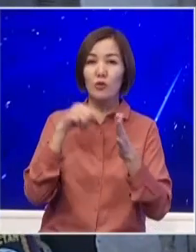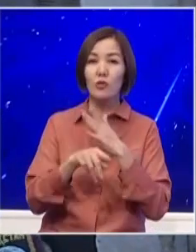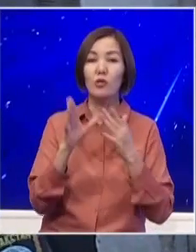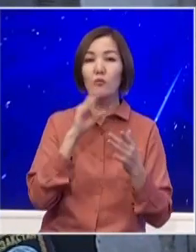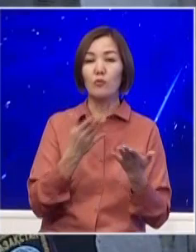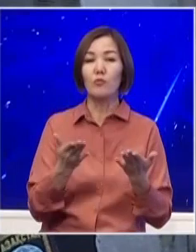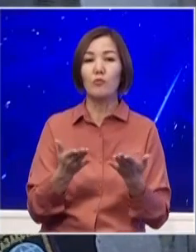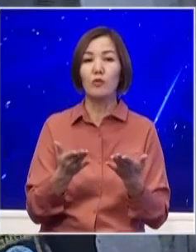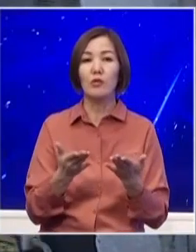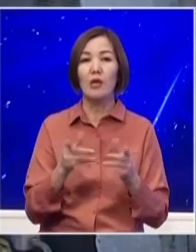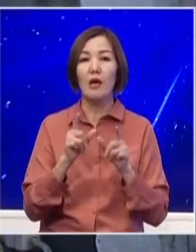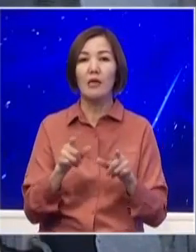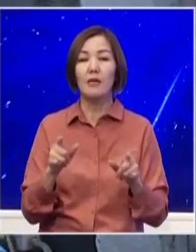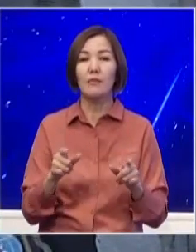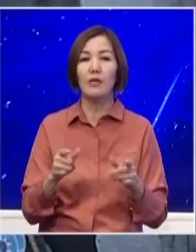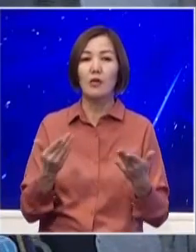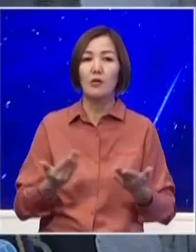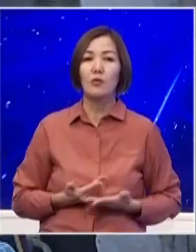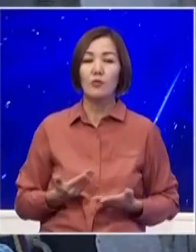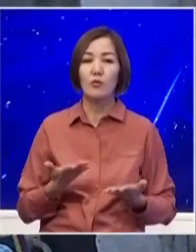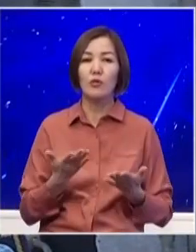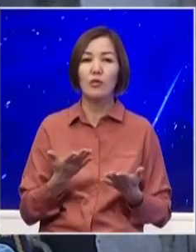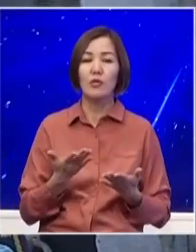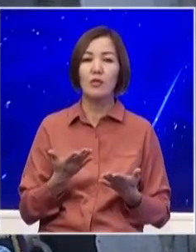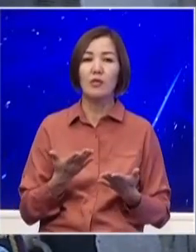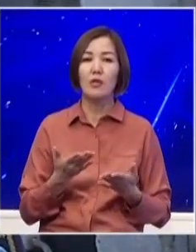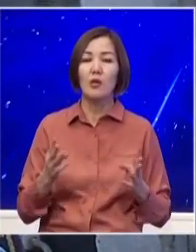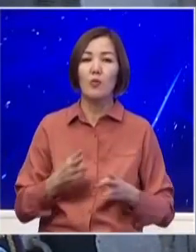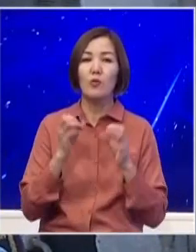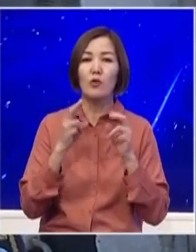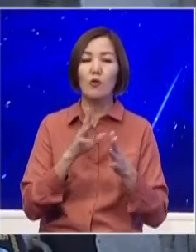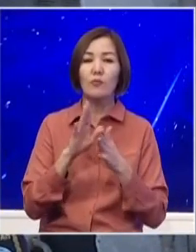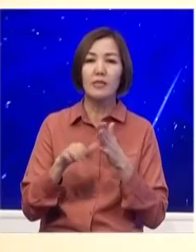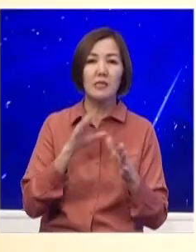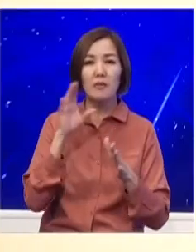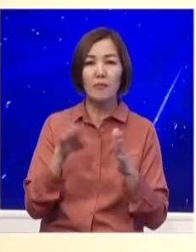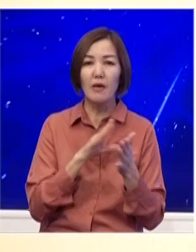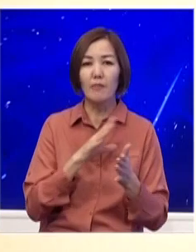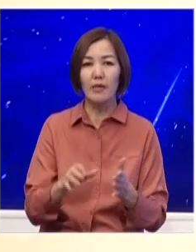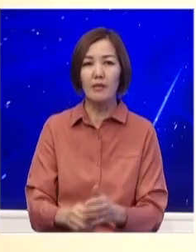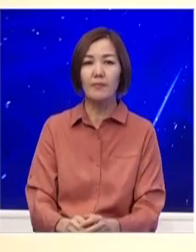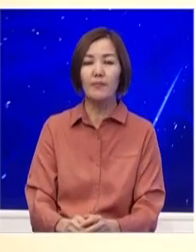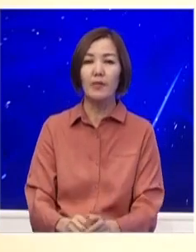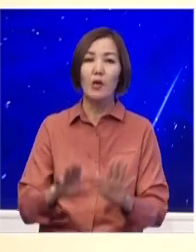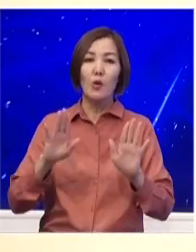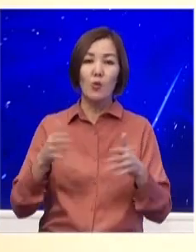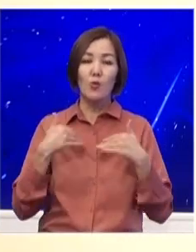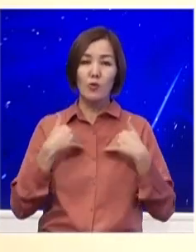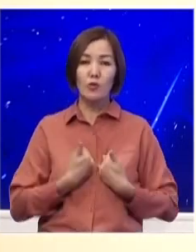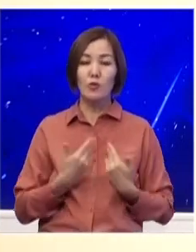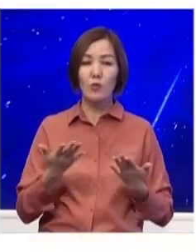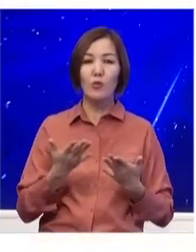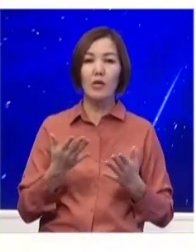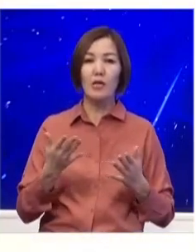туындалады. Адамдар, тұрғындар өрт қауіпсіздік ережелерін сақтамайды. Өкінішке қарай от пен ыстан